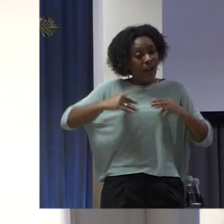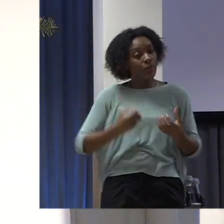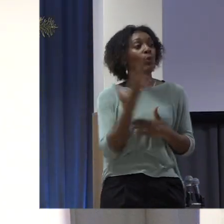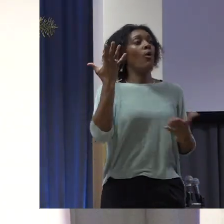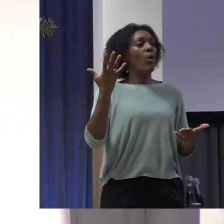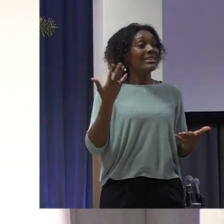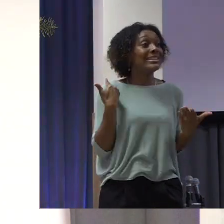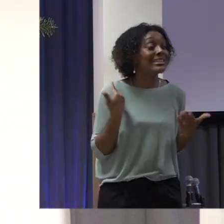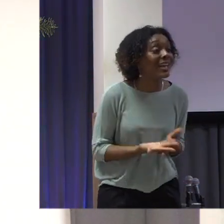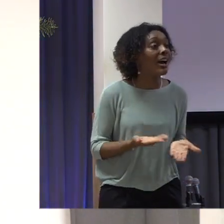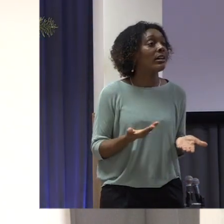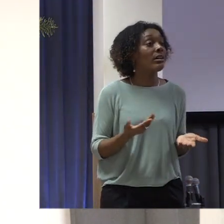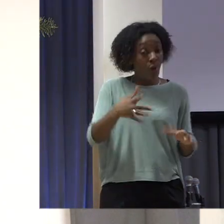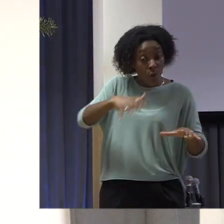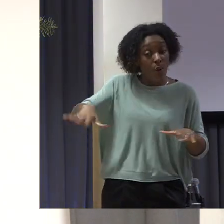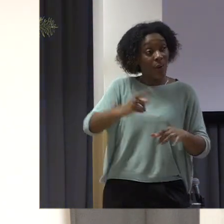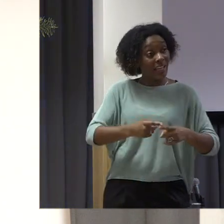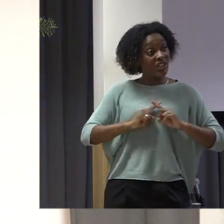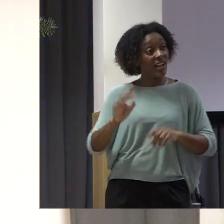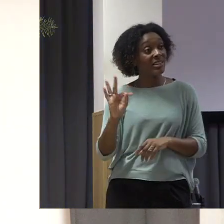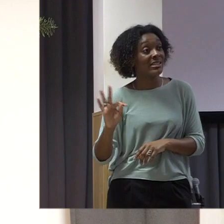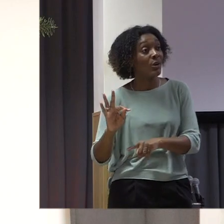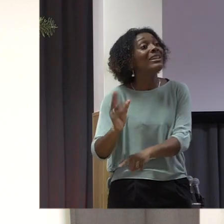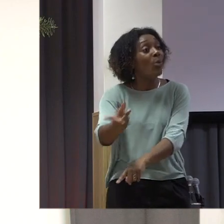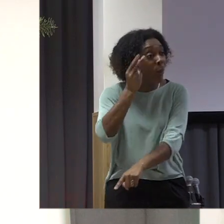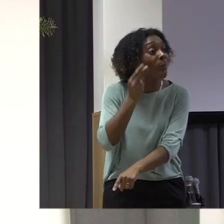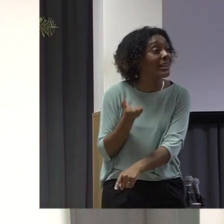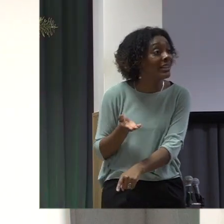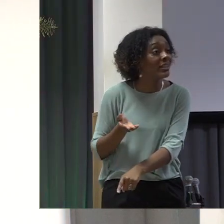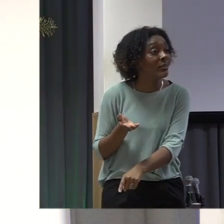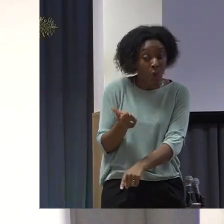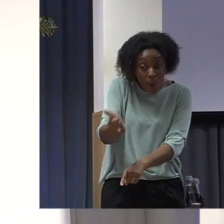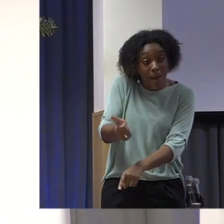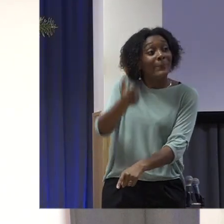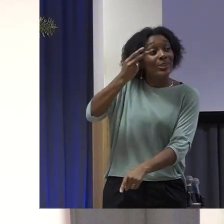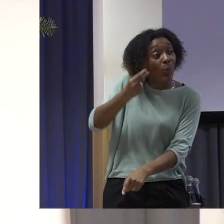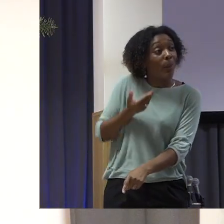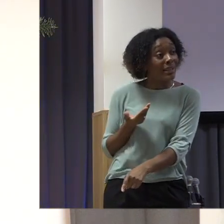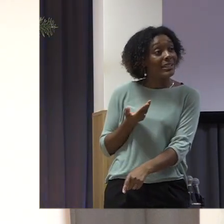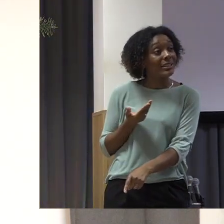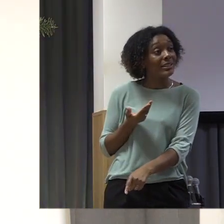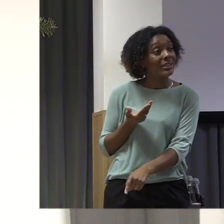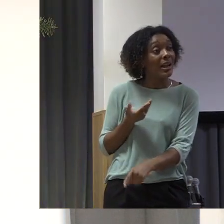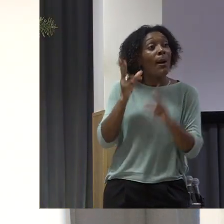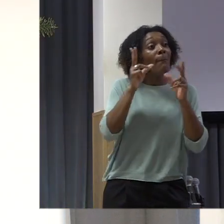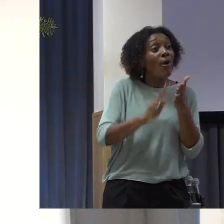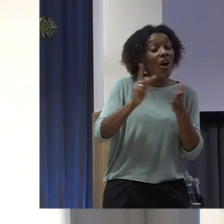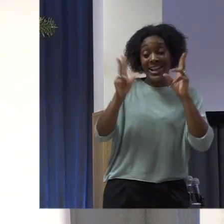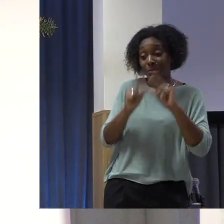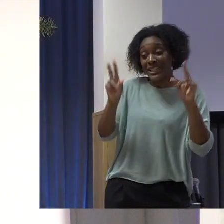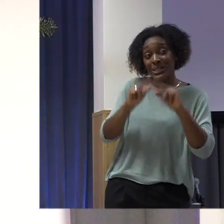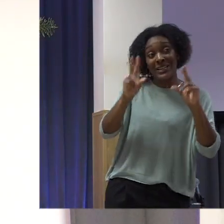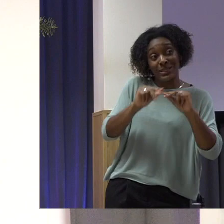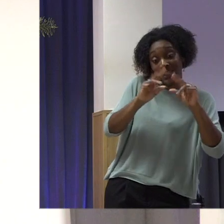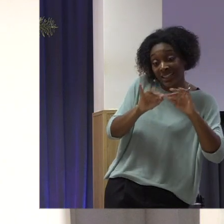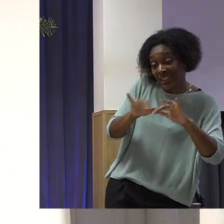Et ces chrétiens ont compris. Ils ont compris le poids de cette parole. Ils se sont mis à écouter